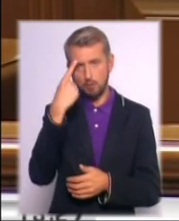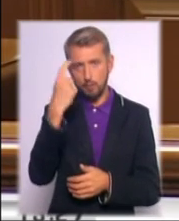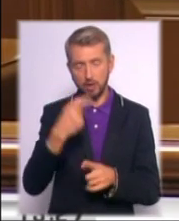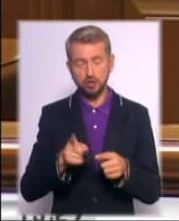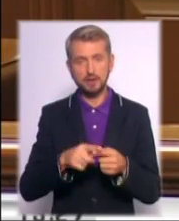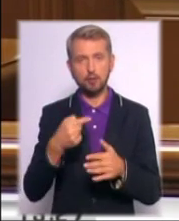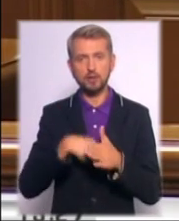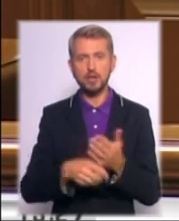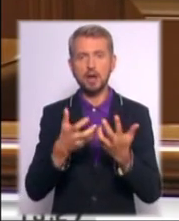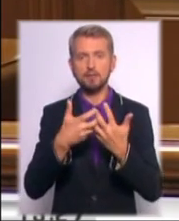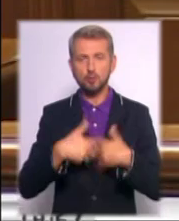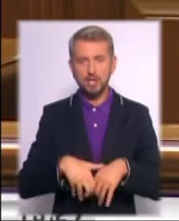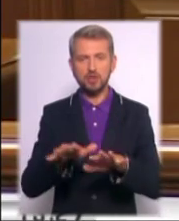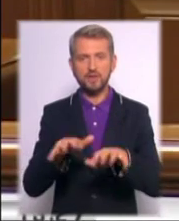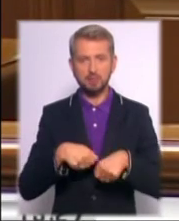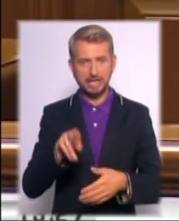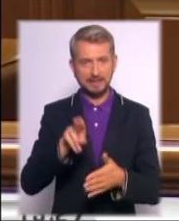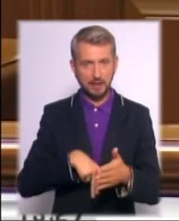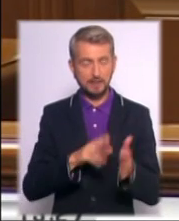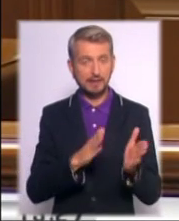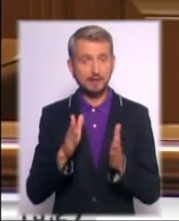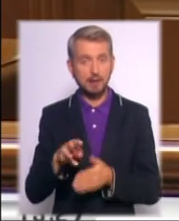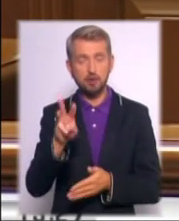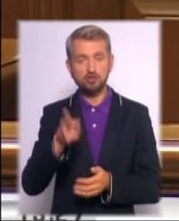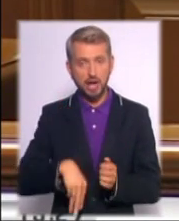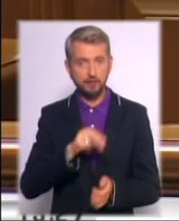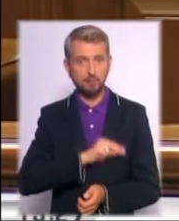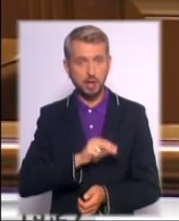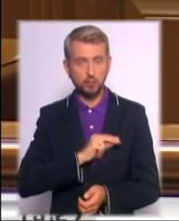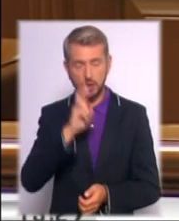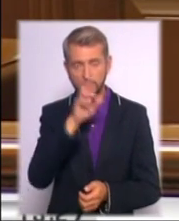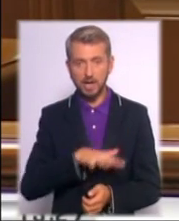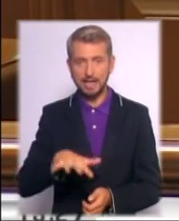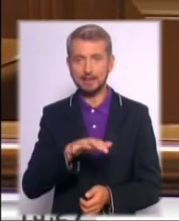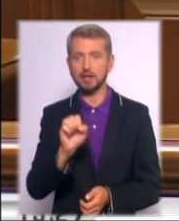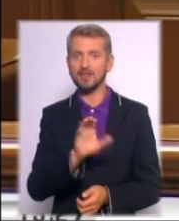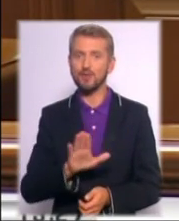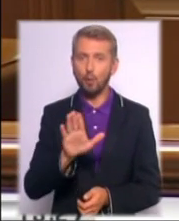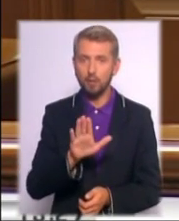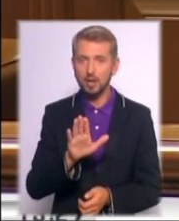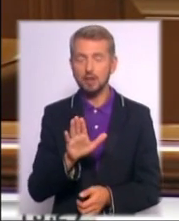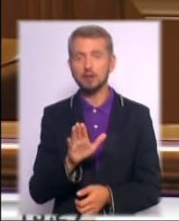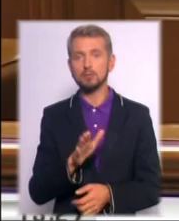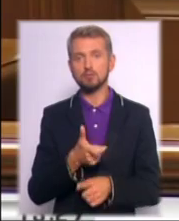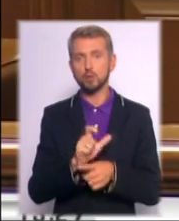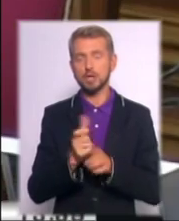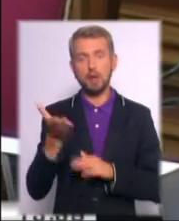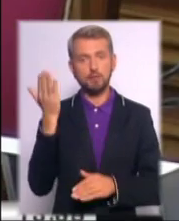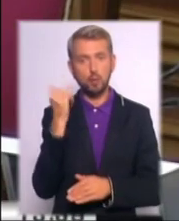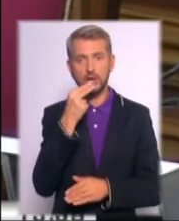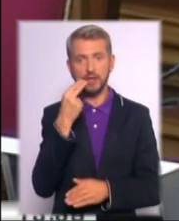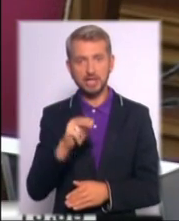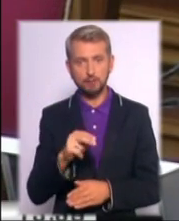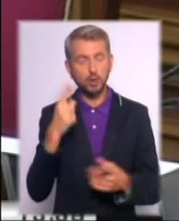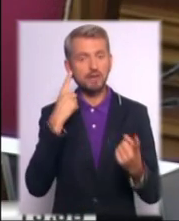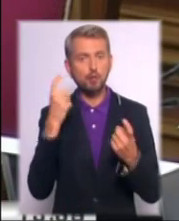означає автоматичний відбір ліцензії. Система штрафів працює в країнах Європи достатньо давно і ефективно.